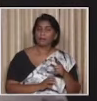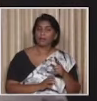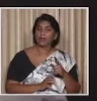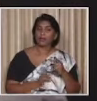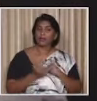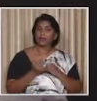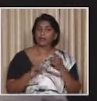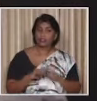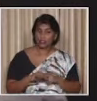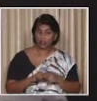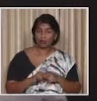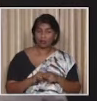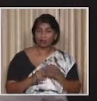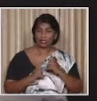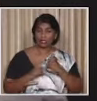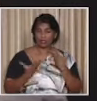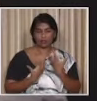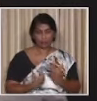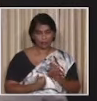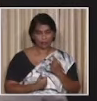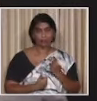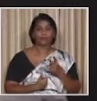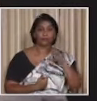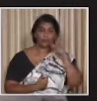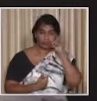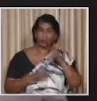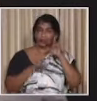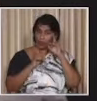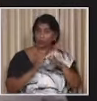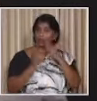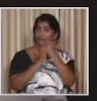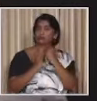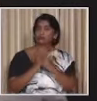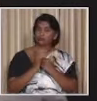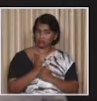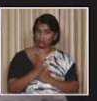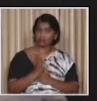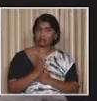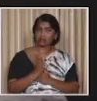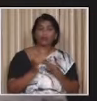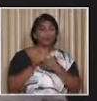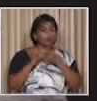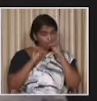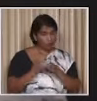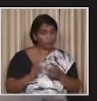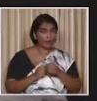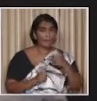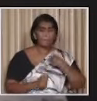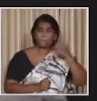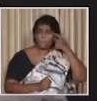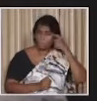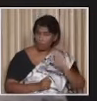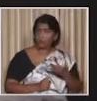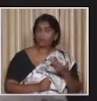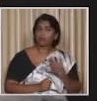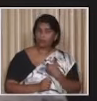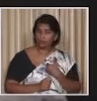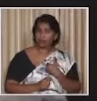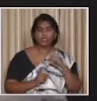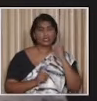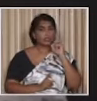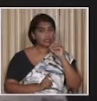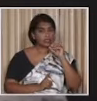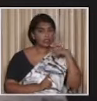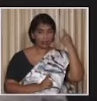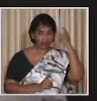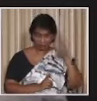සරත් පොල්සේක මහත්තයා ජීවිතේ බේරගන්නවා බලන්න මේකනම් ලැයිස්තුව අපි මේකනම් කරන්න බලාපොරොත්තු වෙන්නේ චන්ද්‍රිකා